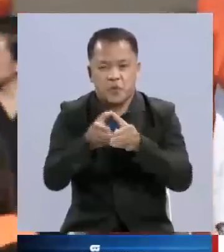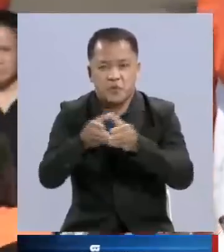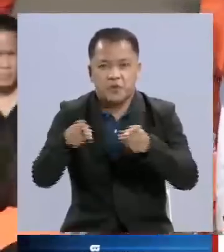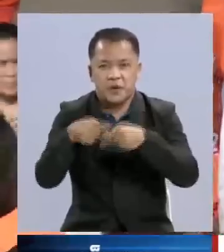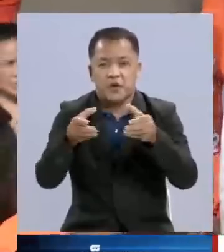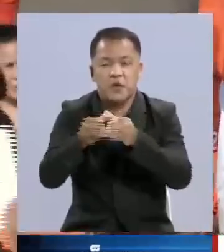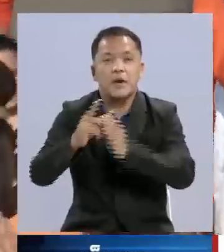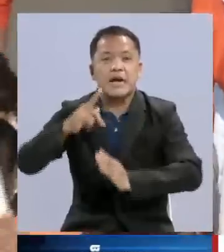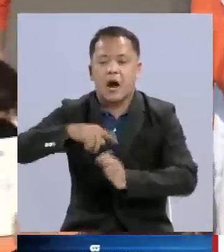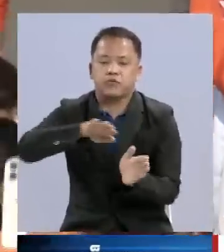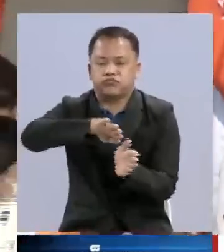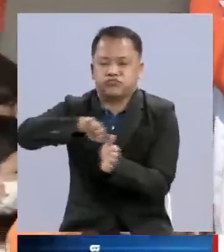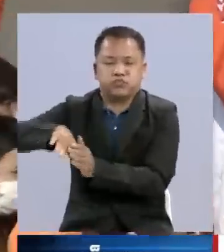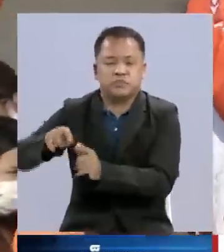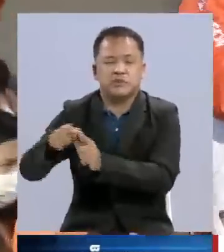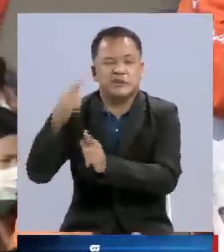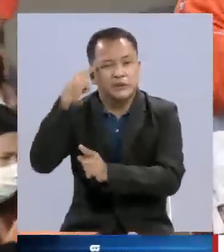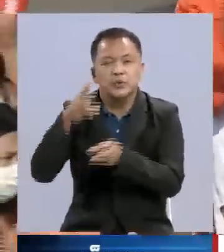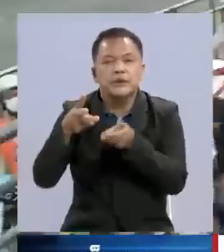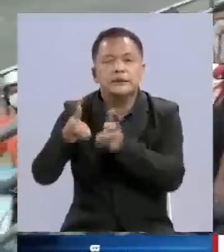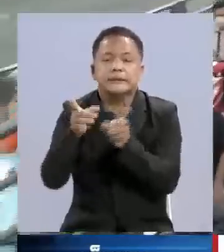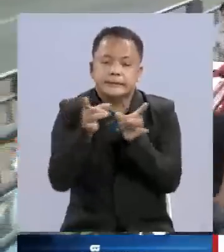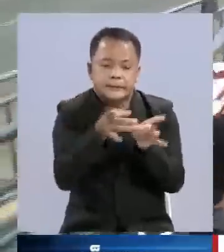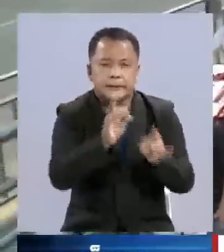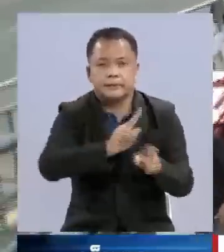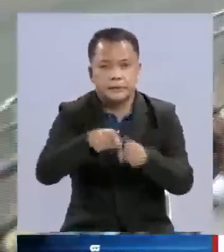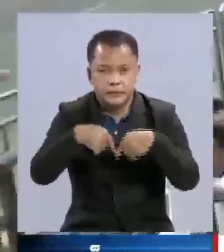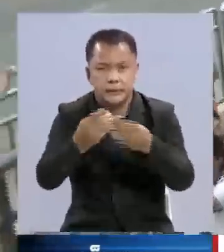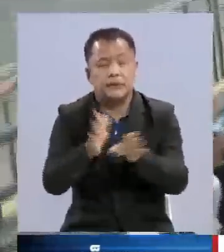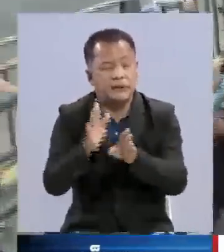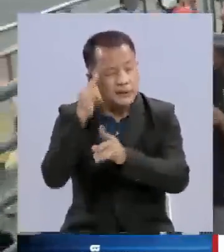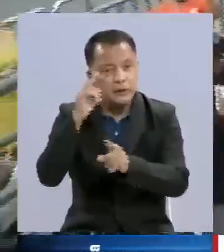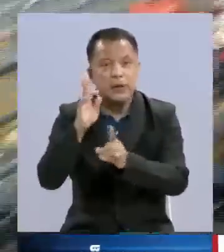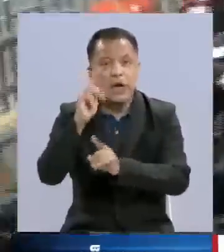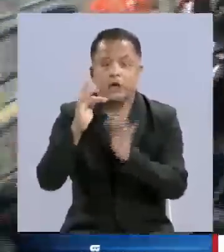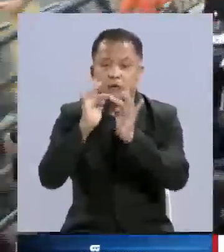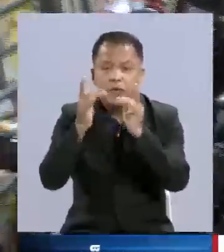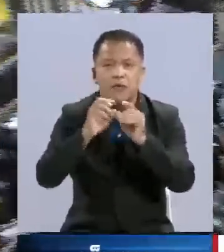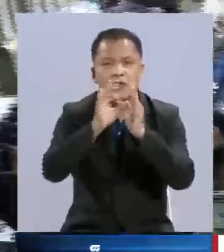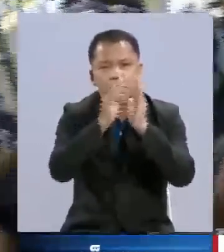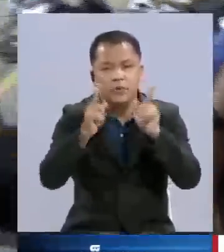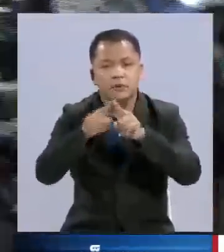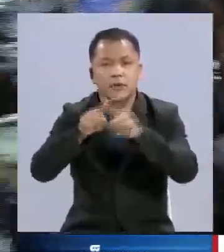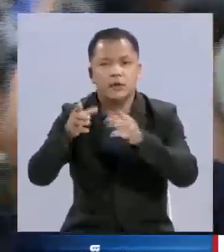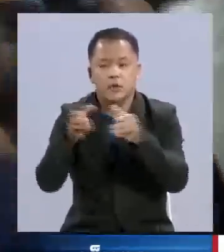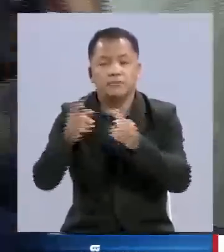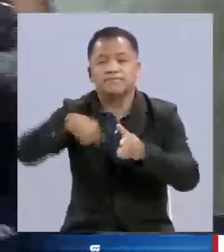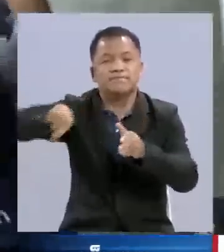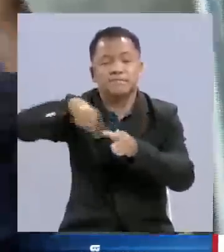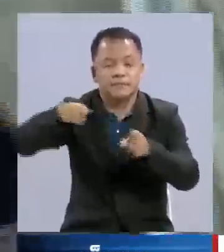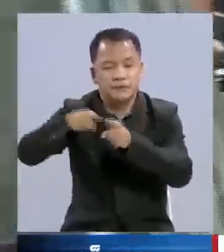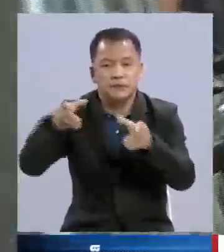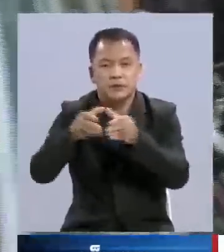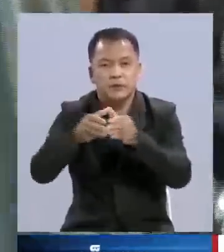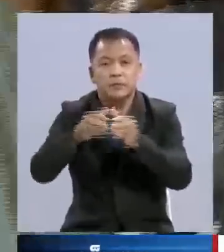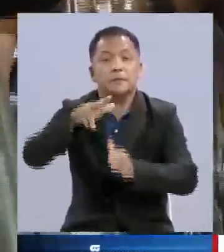ขั้วอำนาจเก่าไม่ให้เล่นนอกเกมนอกจากนี้กระแสโซเชียลมีเดียยังกดดันพวกเดียวกันโดยเฉพ